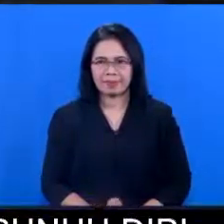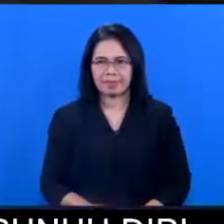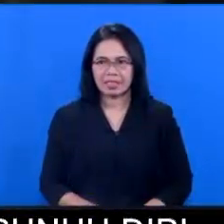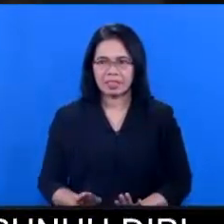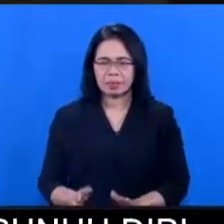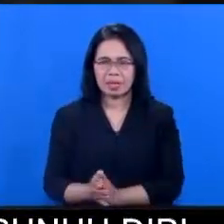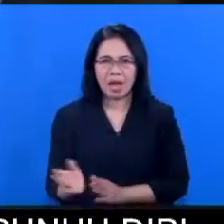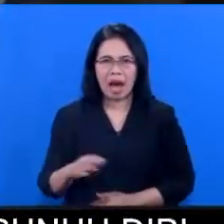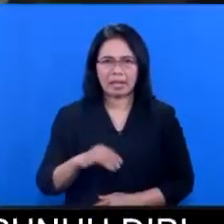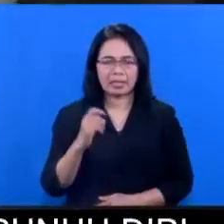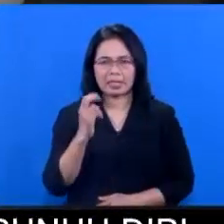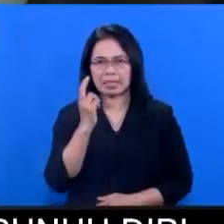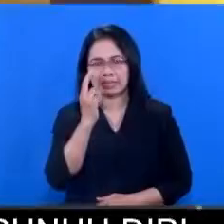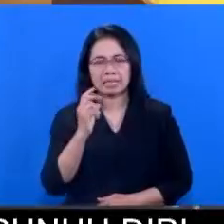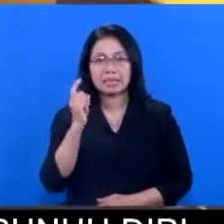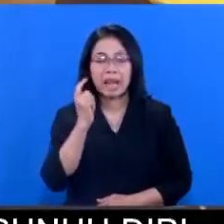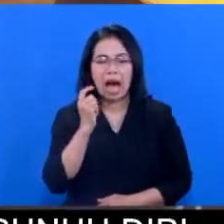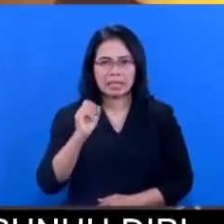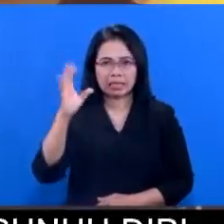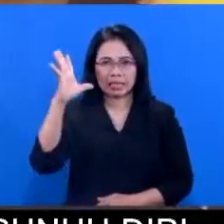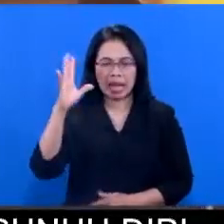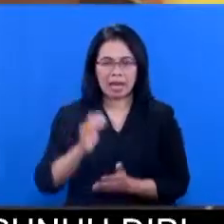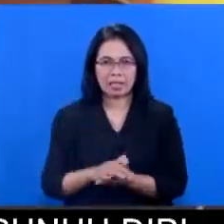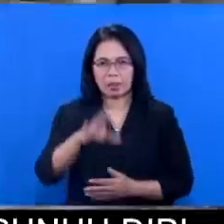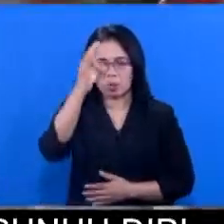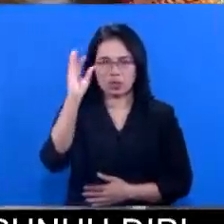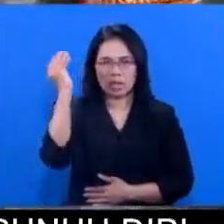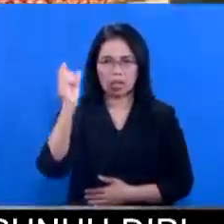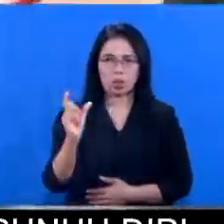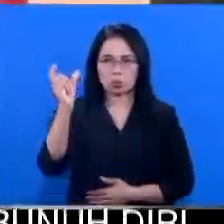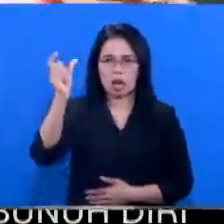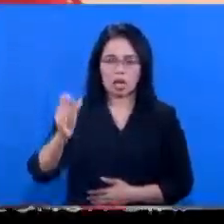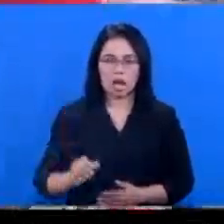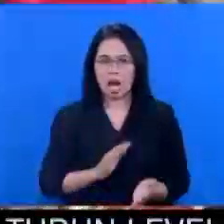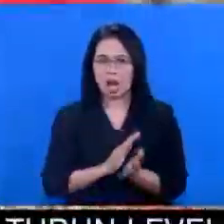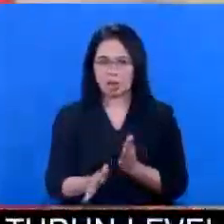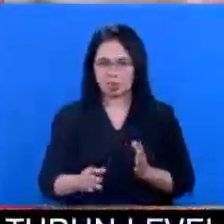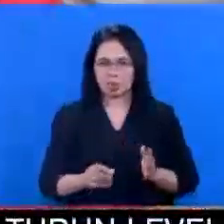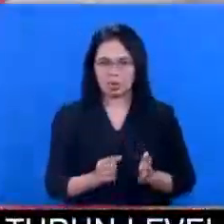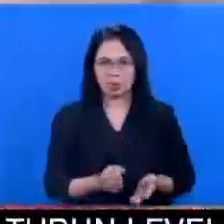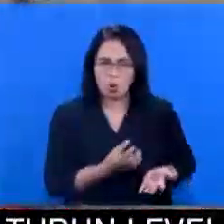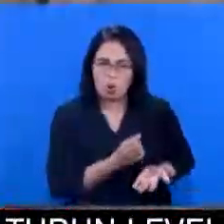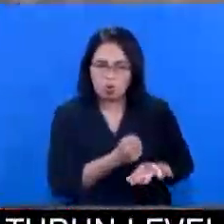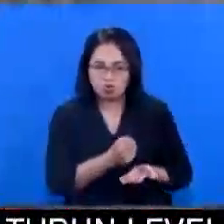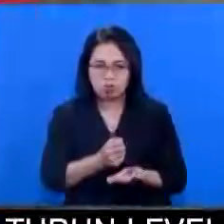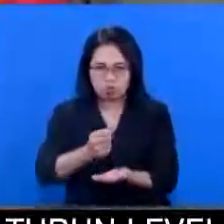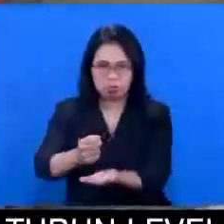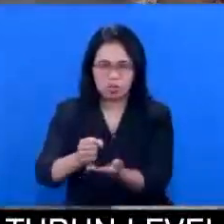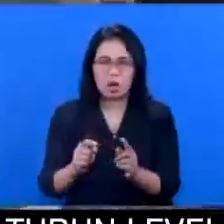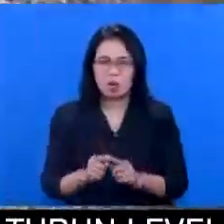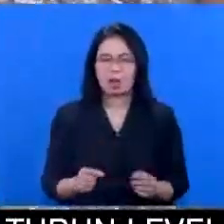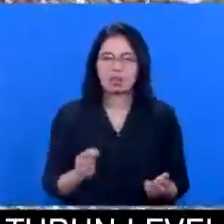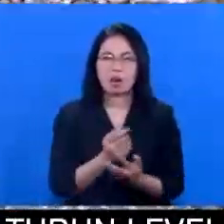Sementara pada Selasa siang, Kapolres Metro Jakarta Utara memimpin langsung pemberian bantuan paket sembako dan paket nasi rendang kepada puluhan